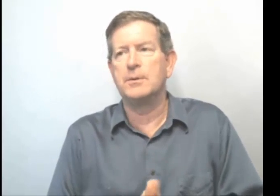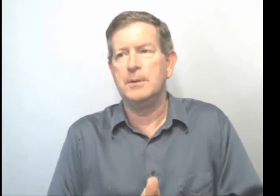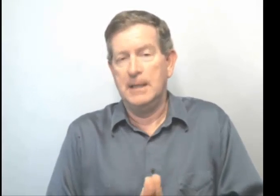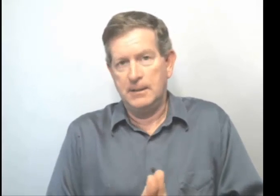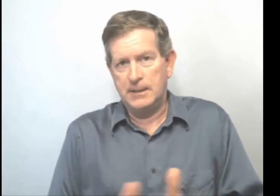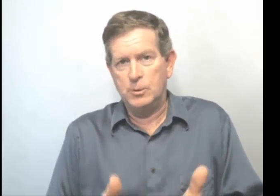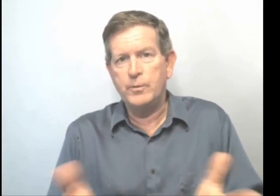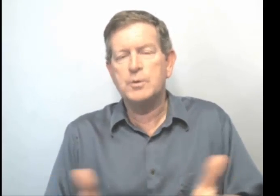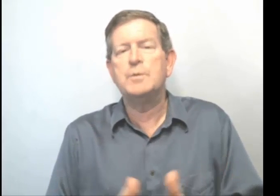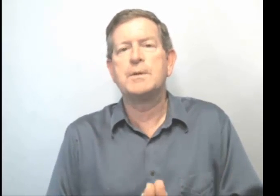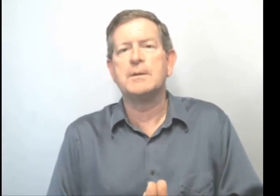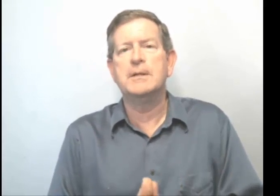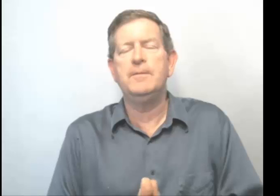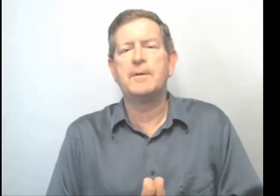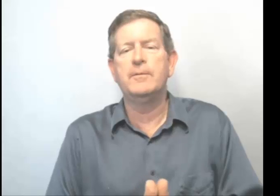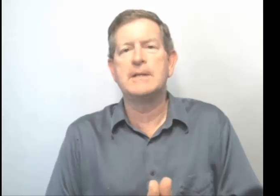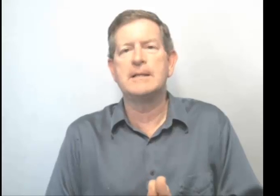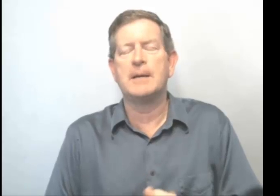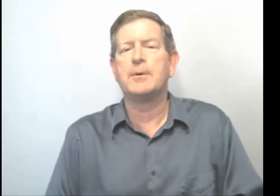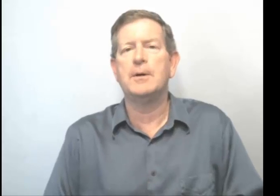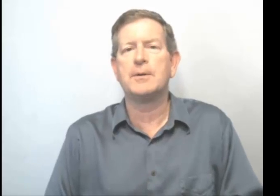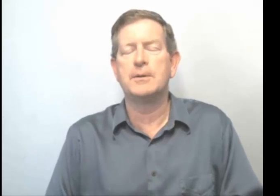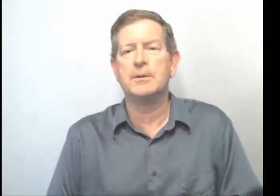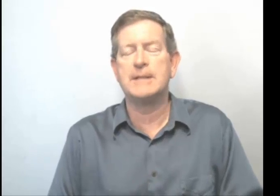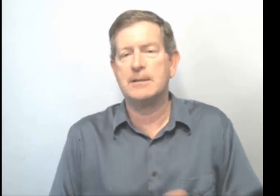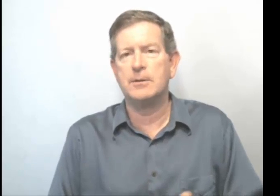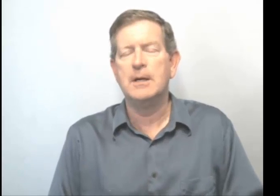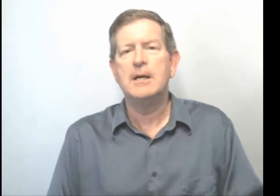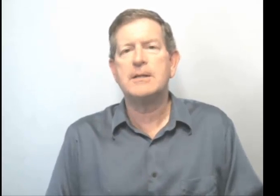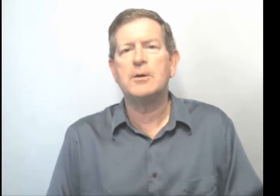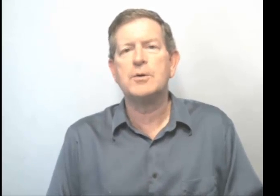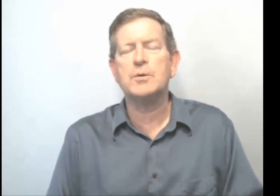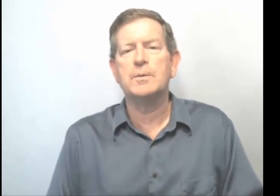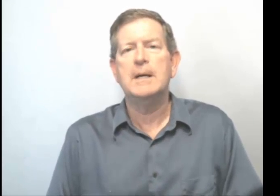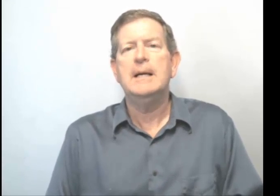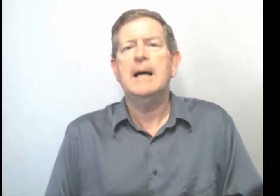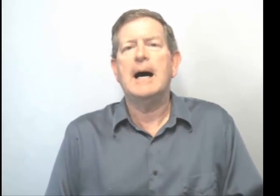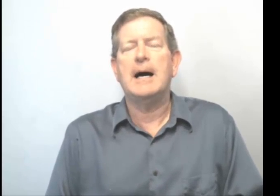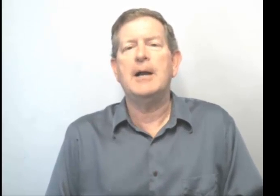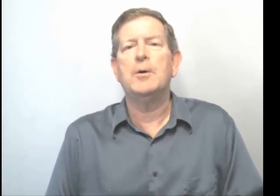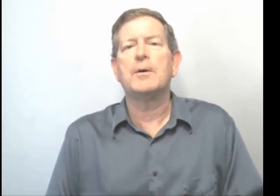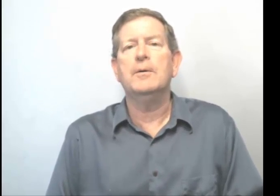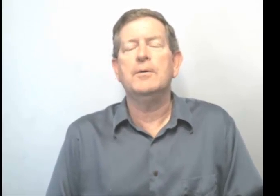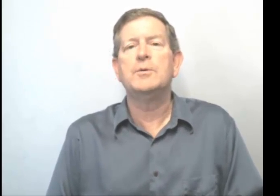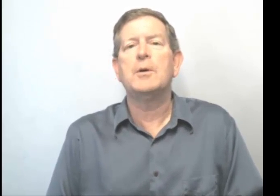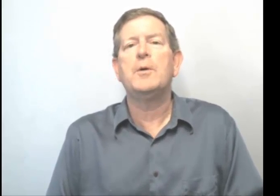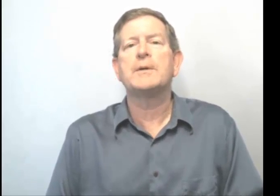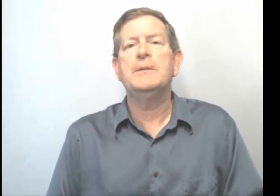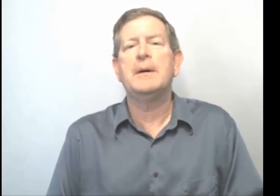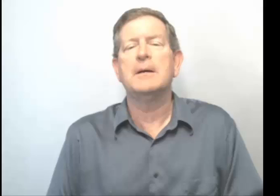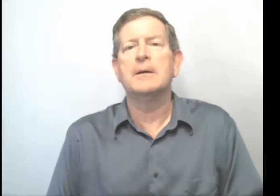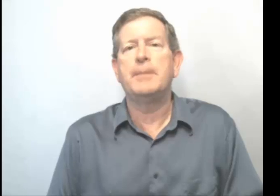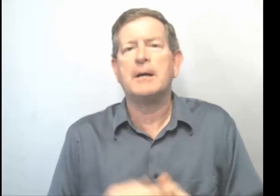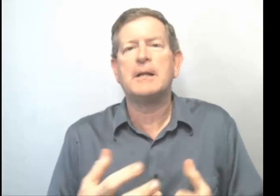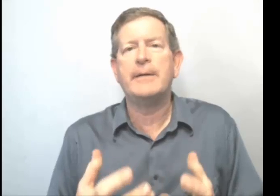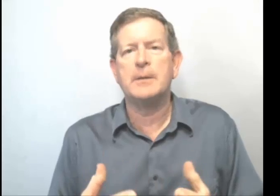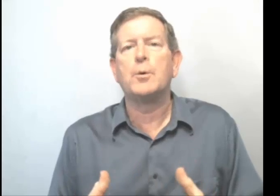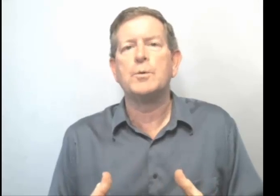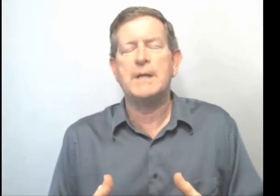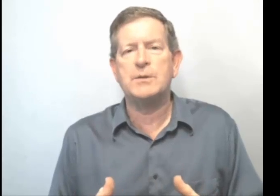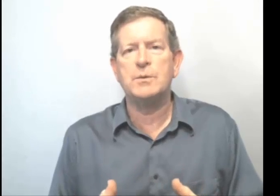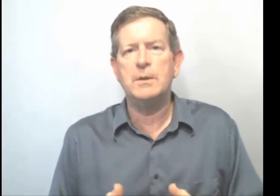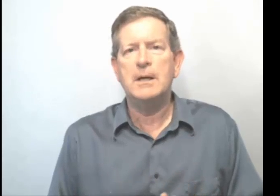présentation des nouveaux substantifs que vous allez apprendre dans cette leçon. Alors, nous allons commencer par un